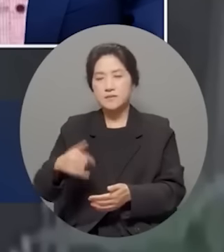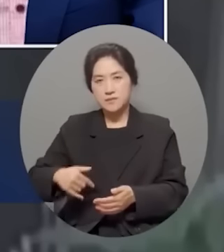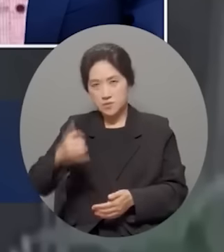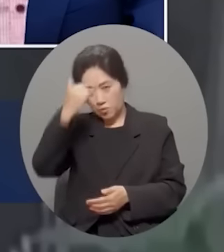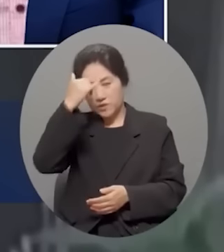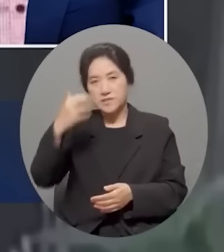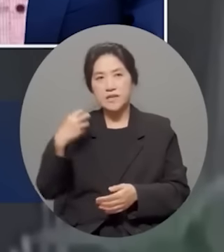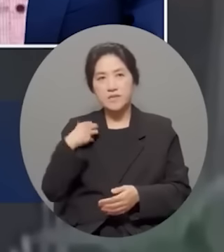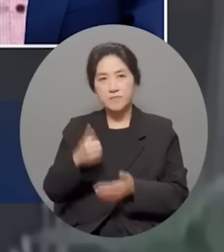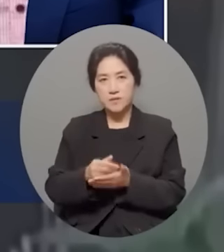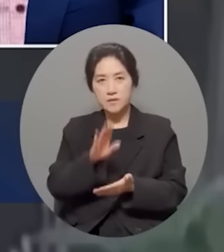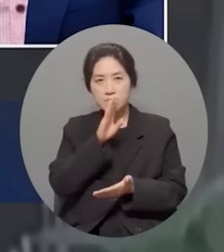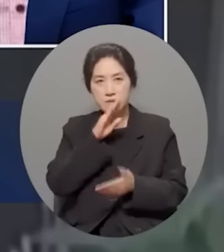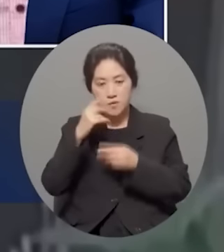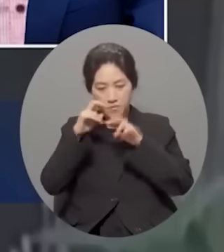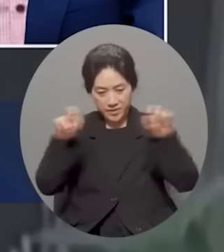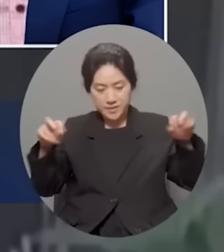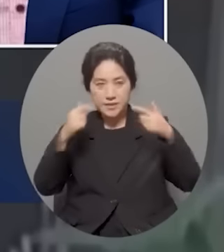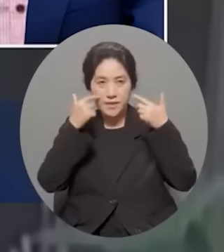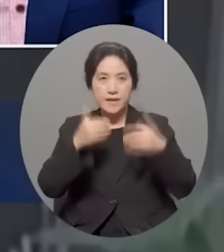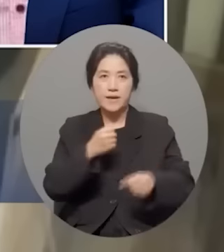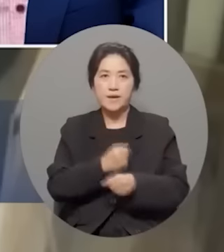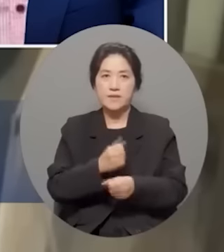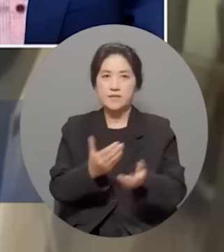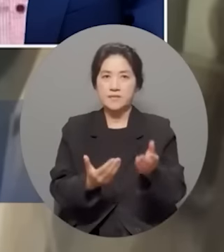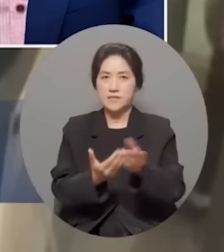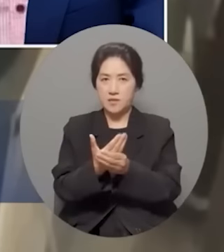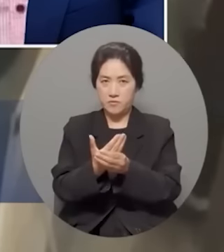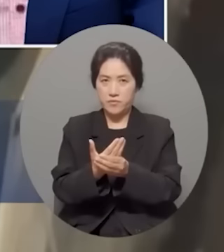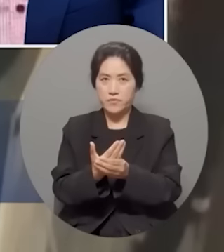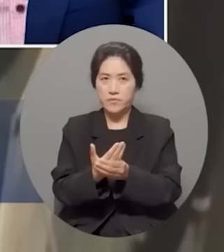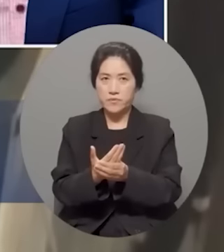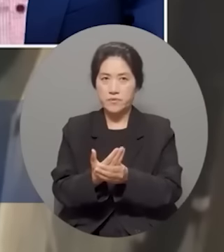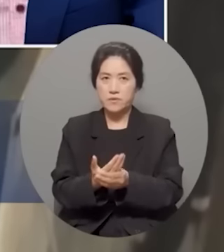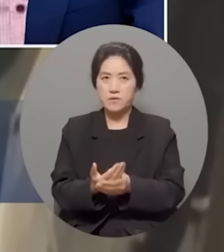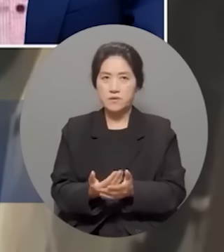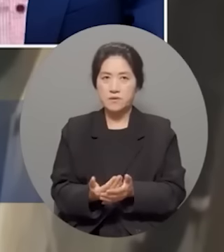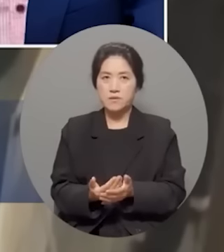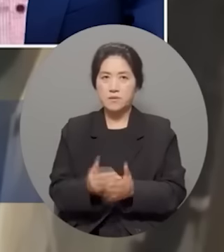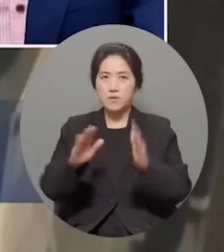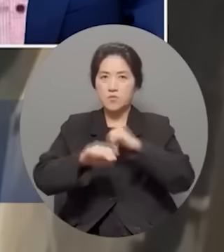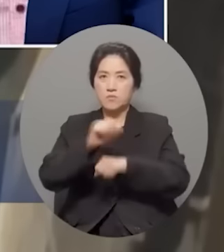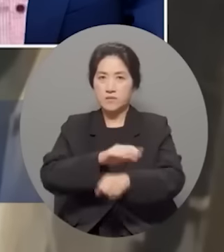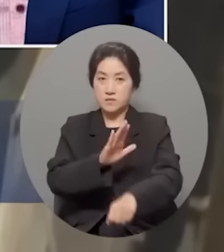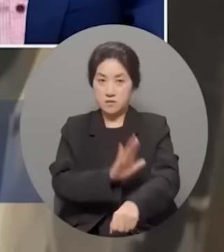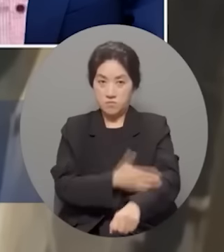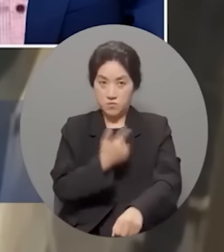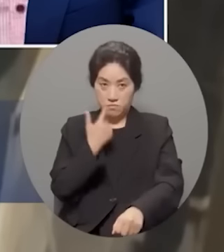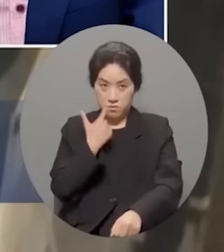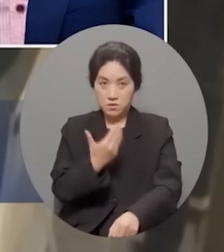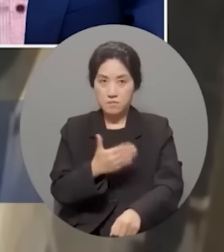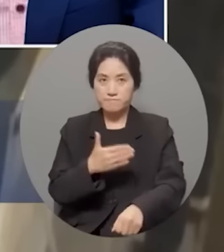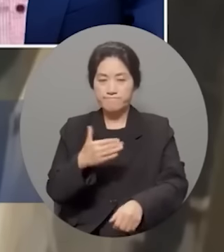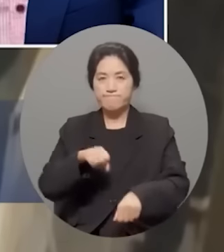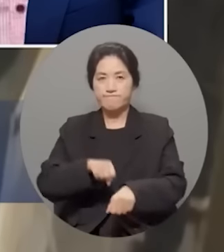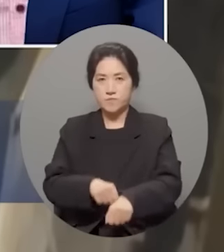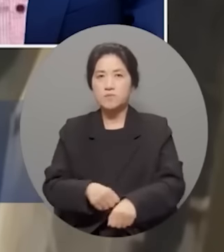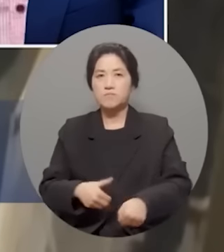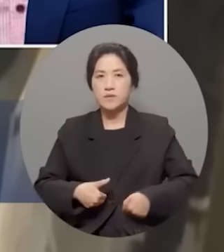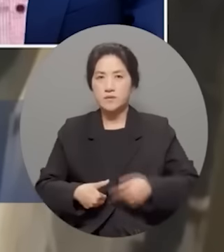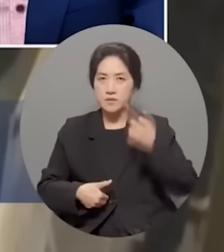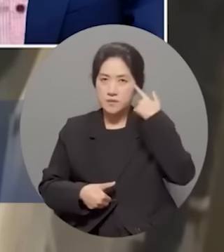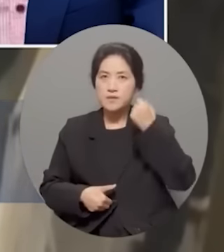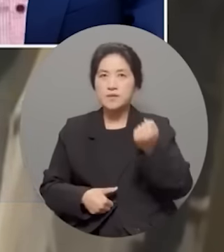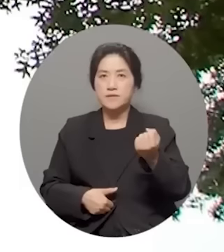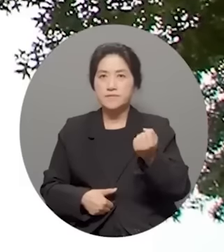진의를 좀 명확하게 밝혀 가지고이 사건이 정말 그 공무원들이 잘못 했다 하면은 맨나 처벌 받아야 된다고